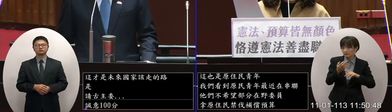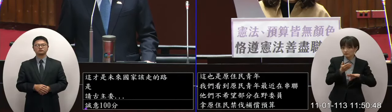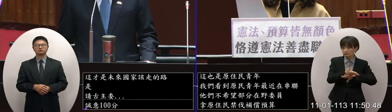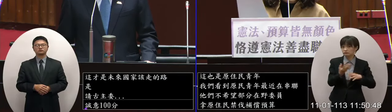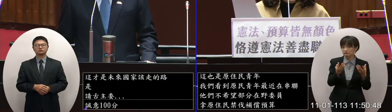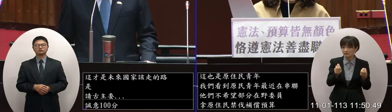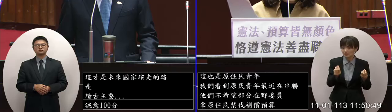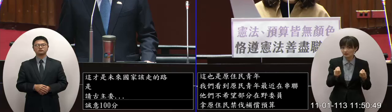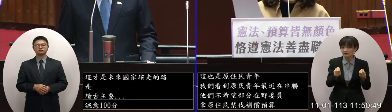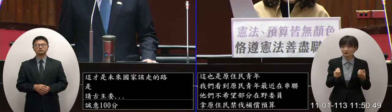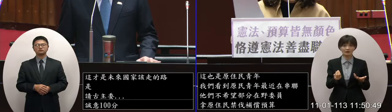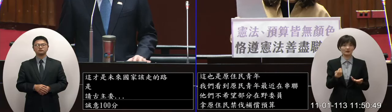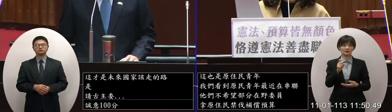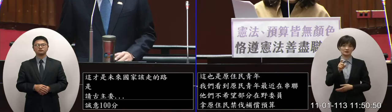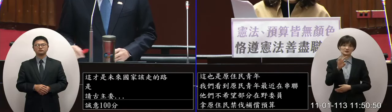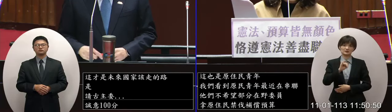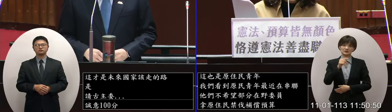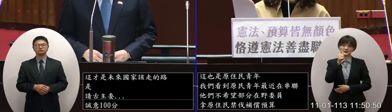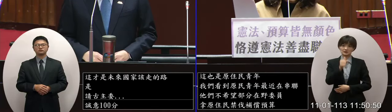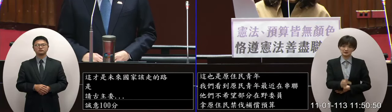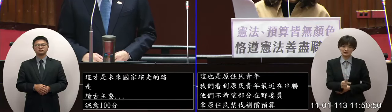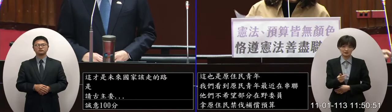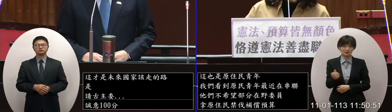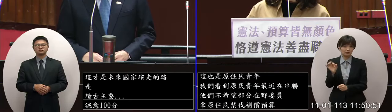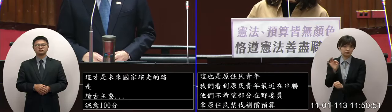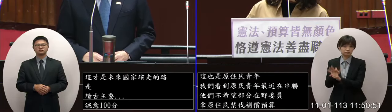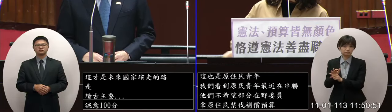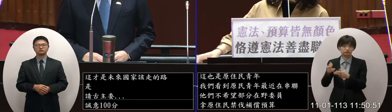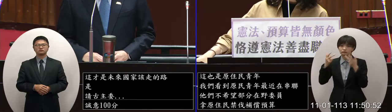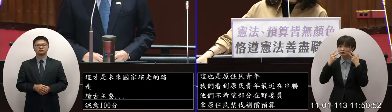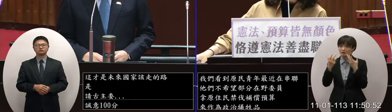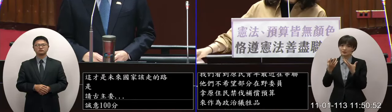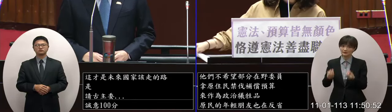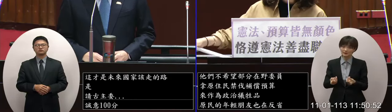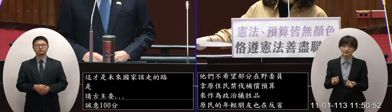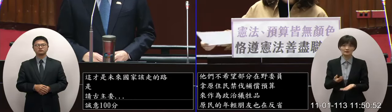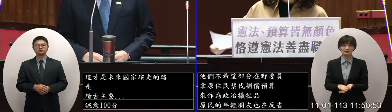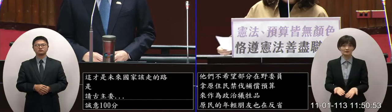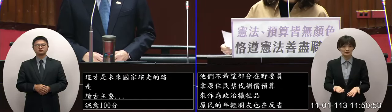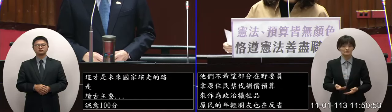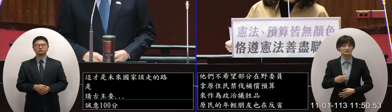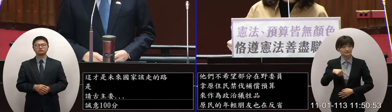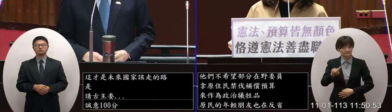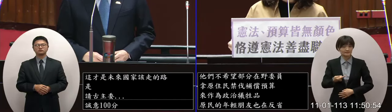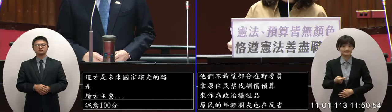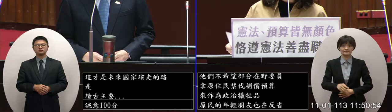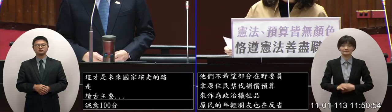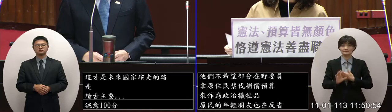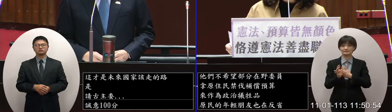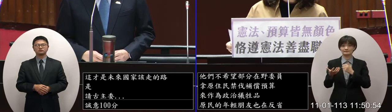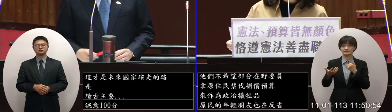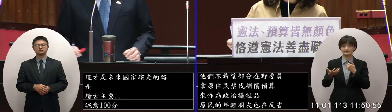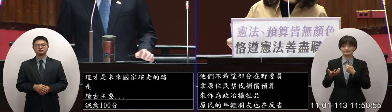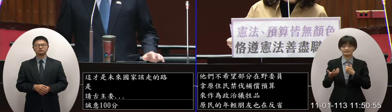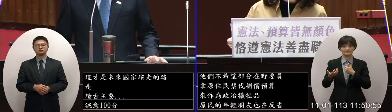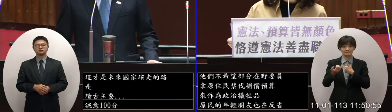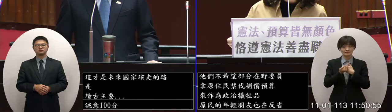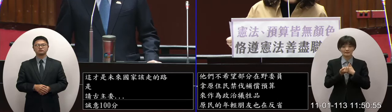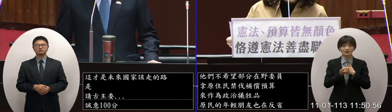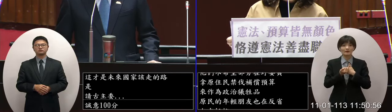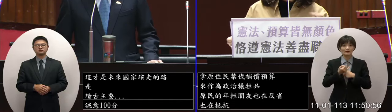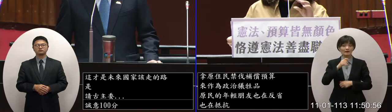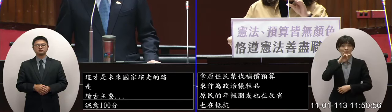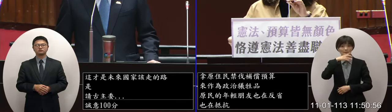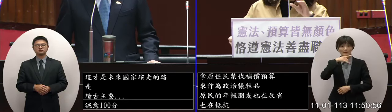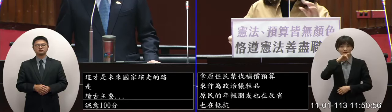样10多亿没有办法支应。来，再来，我要用新住民语哦。我办公室的同仁来自于越南